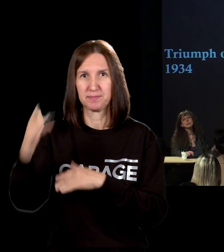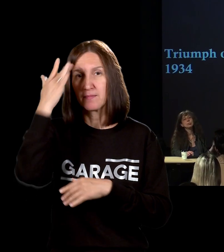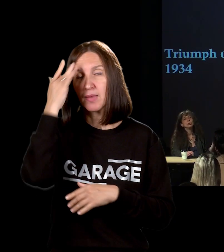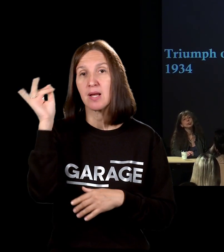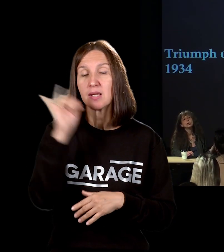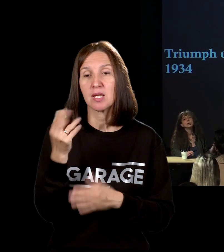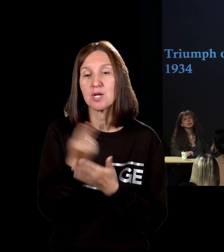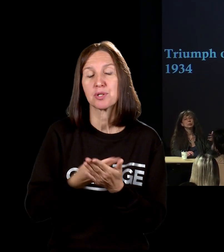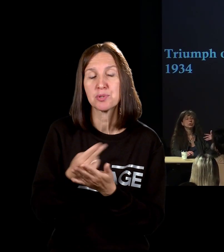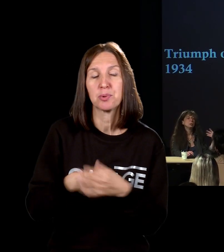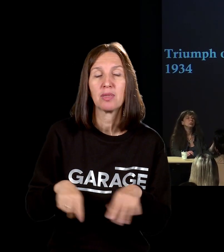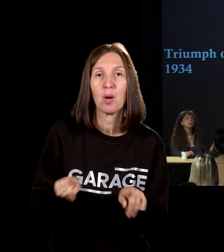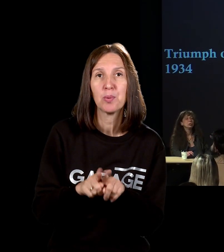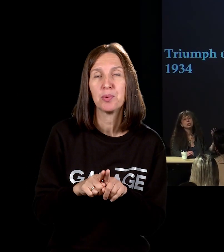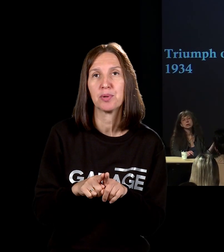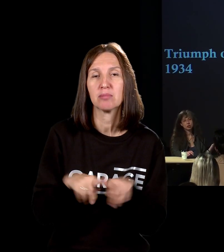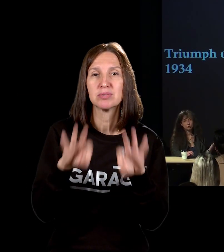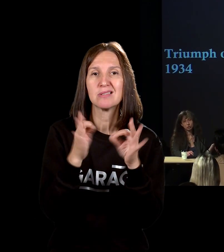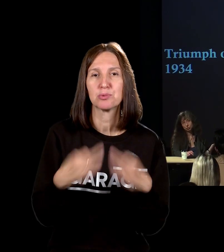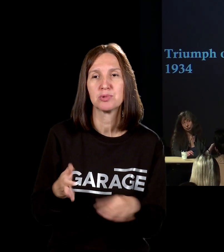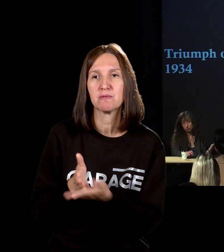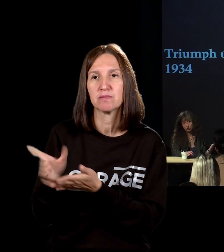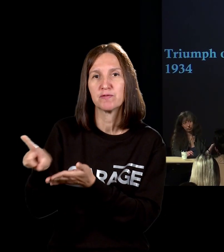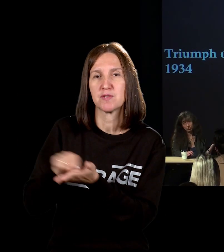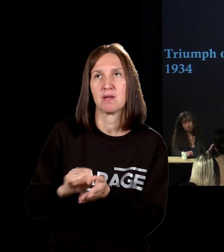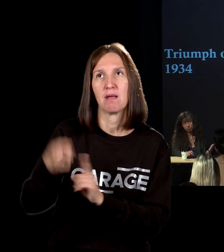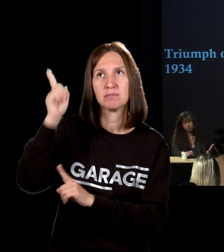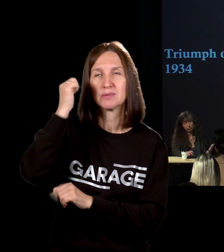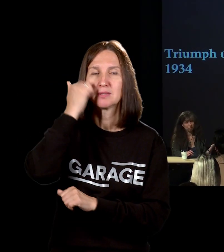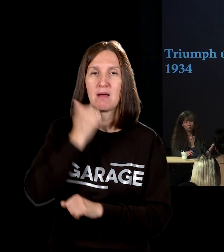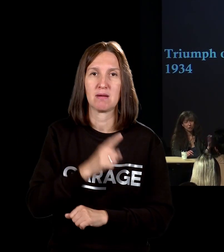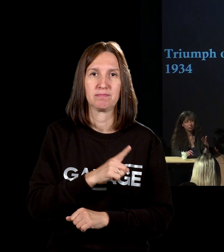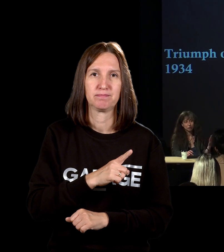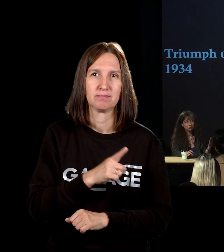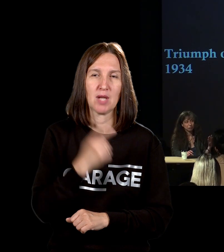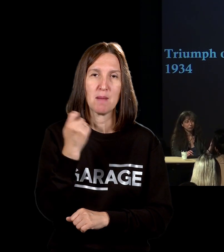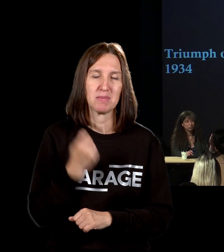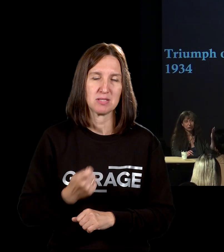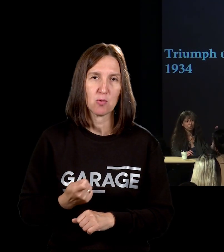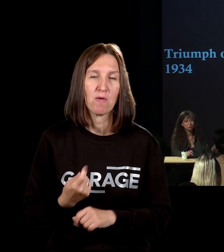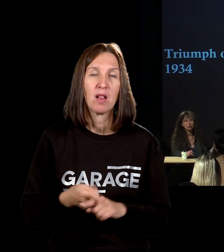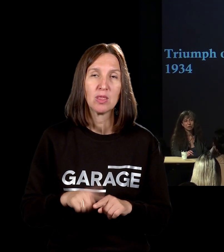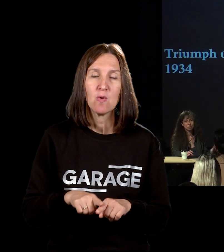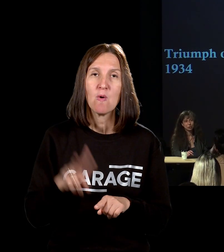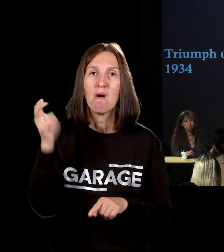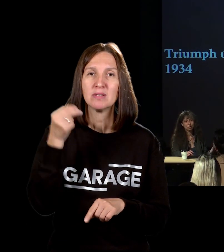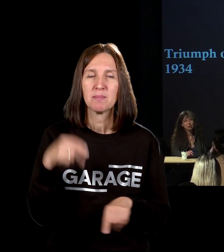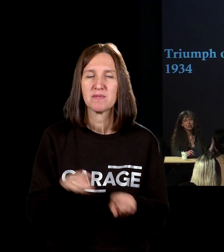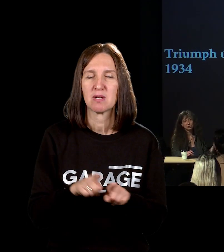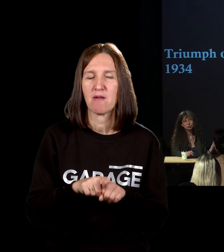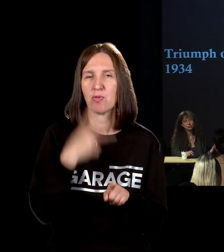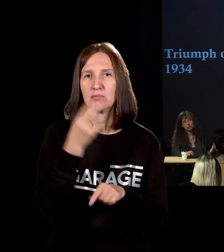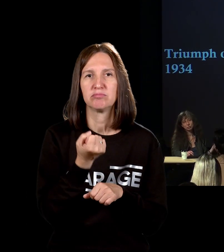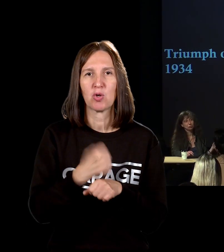это вневременное как бы искусство в духе старых мастеров. Но при этом как бы триумф смерти, да, потому